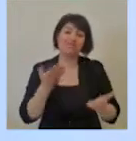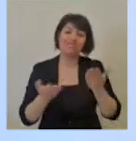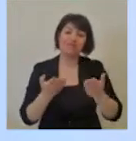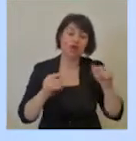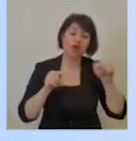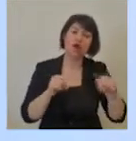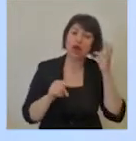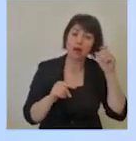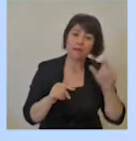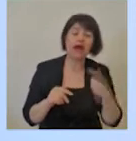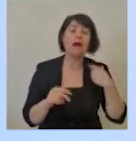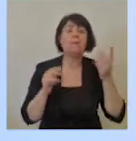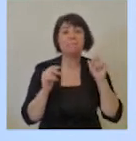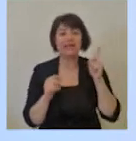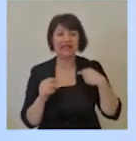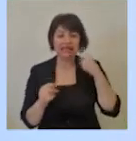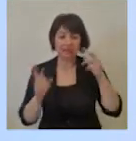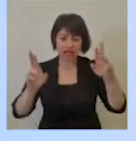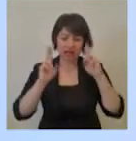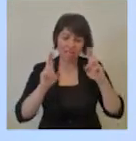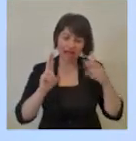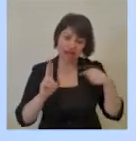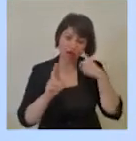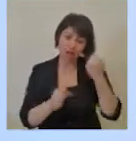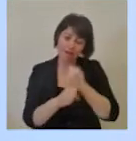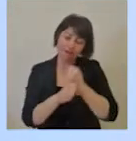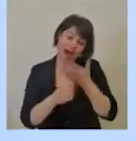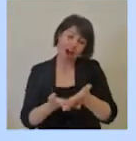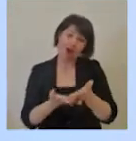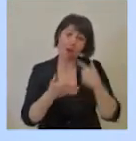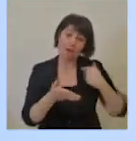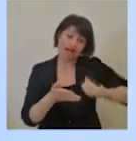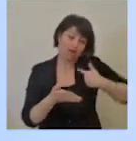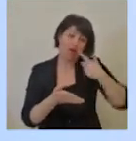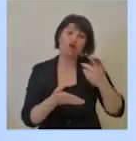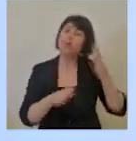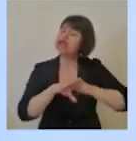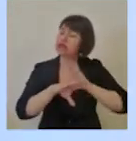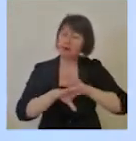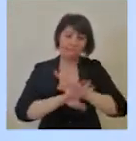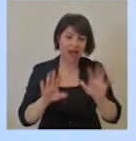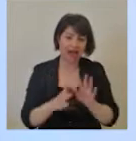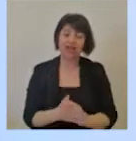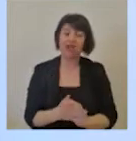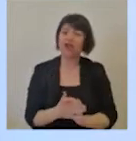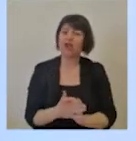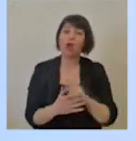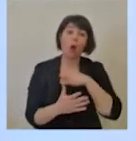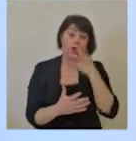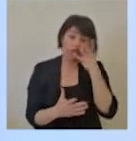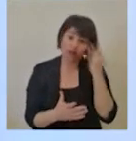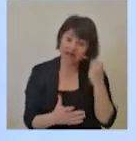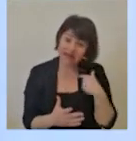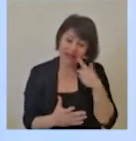بحق المرأة، ولكن نتمنى من المشغلين التعامل مع العمال على أساس مهني فقط، ونمحي